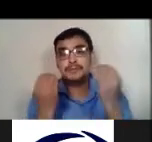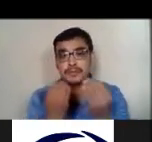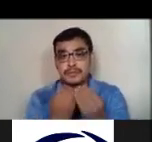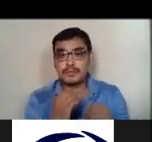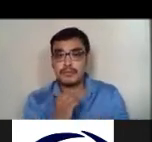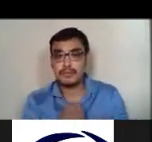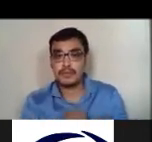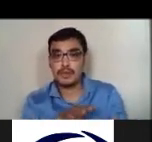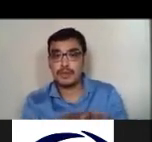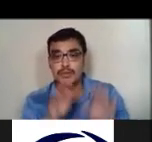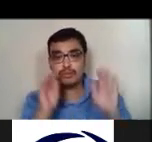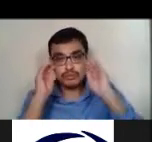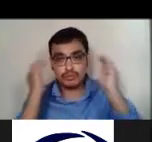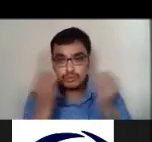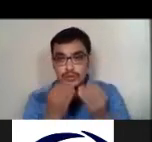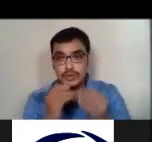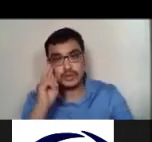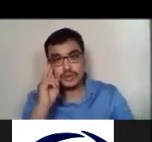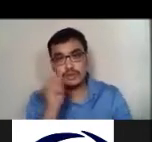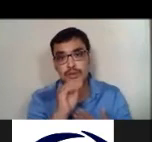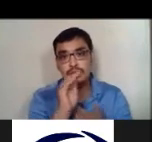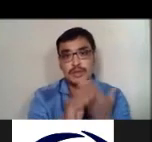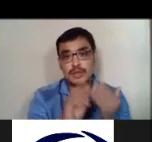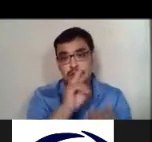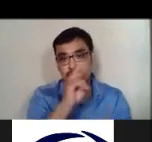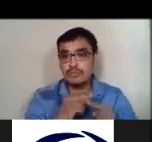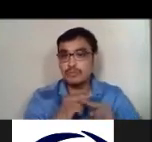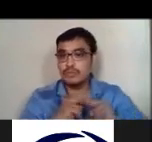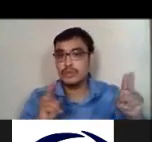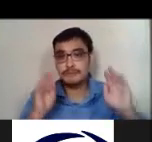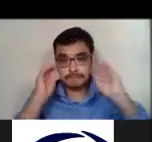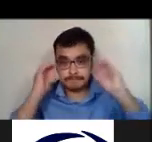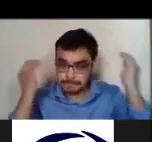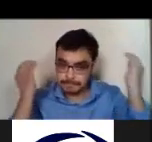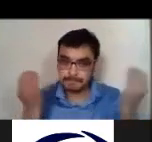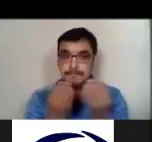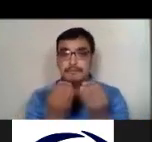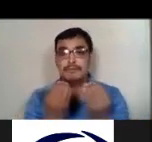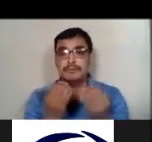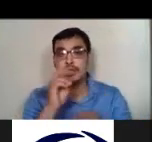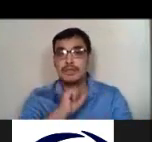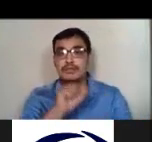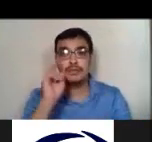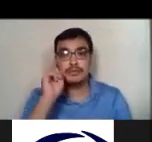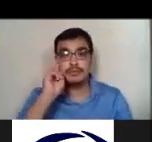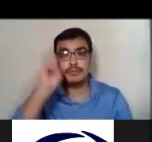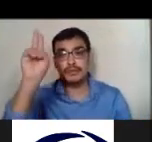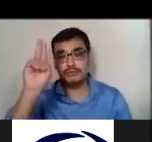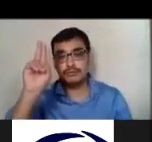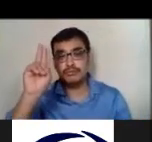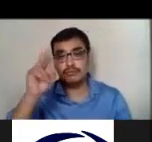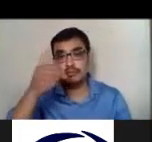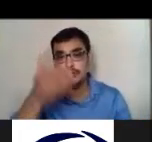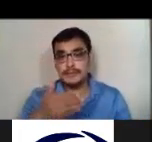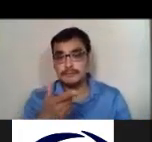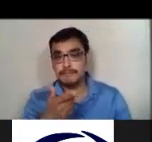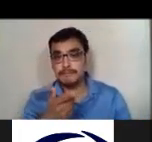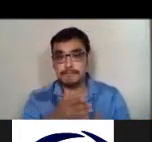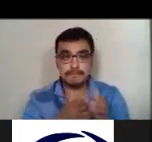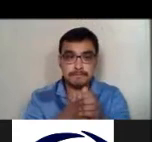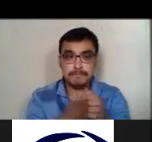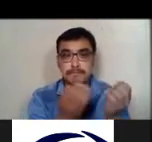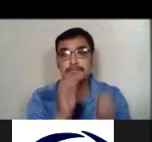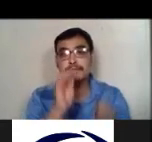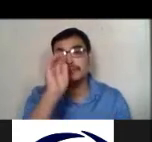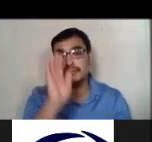चाहिँ सहज र पूर्ण रूपमा सुरक्षित र उनीहरूले आफ्नो भविष्यलाई चाहिँ एउटा निर्देश गर्न सक्ने अवस्थामा